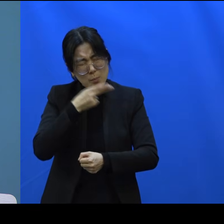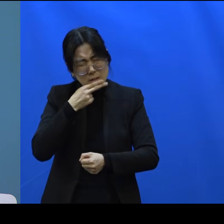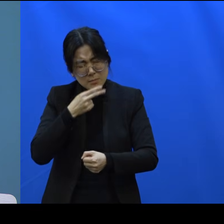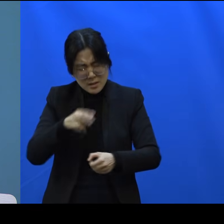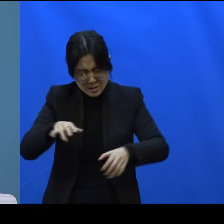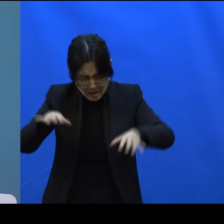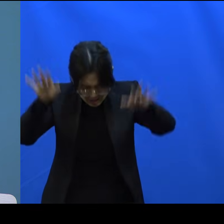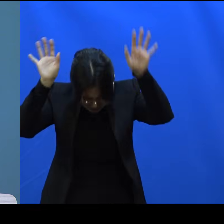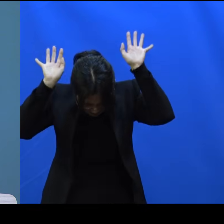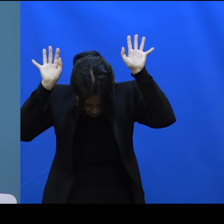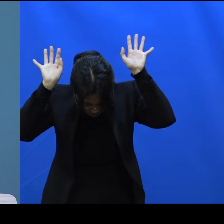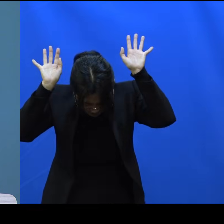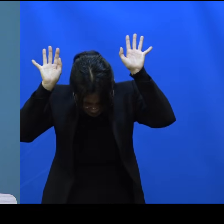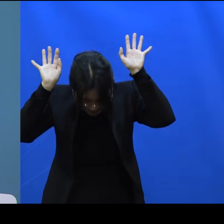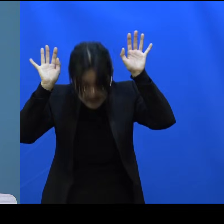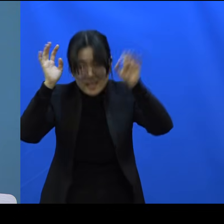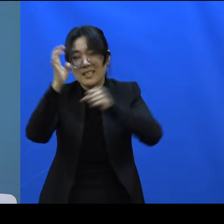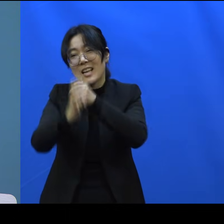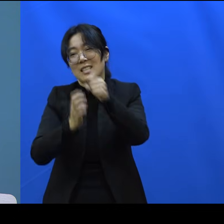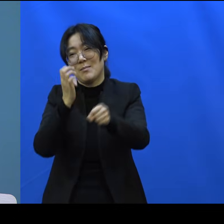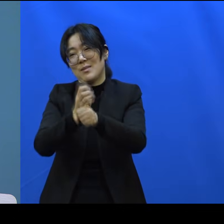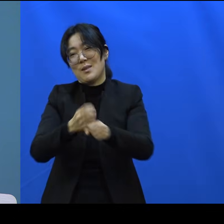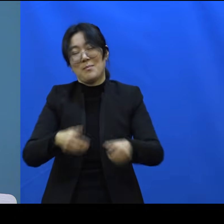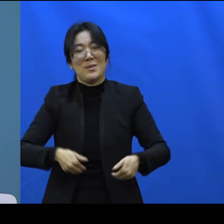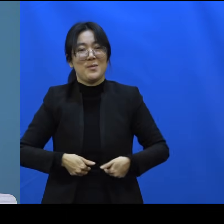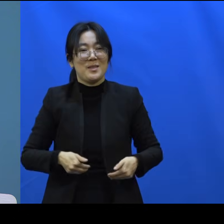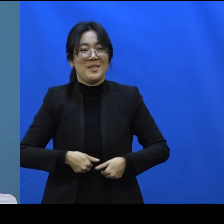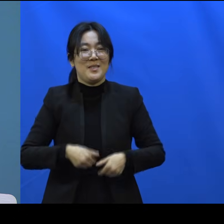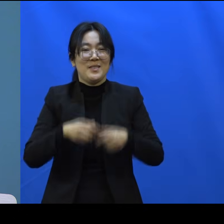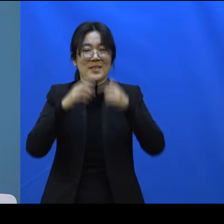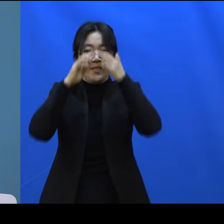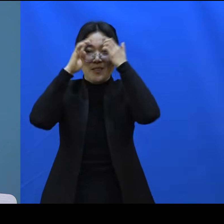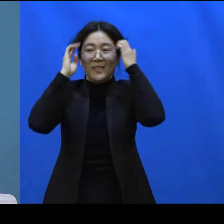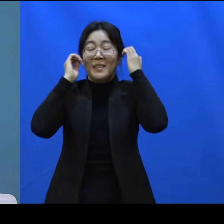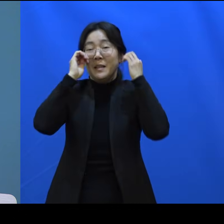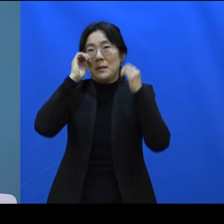그러니까 지금 여러분, 지금 이 바울과 같은 사도에게